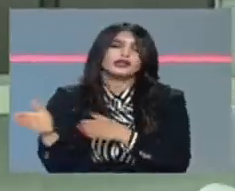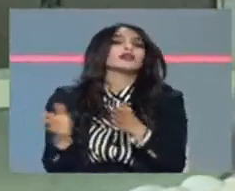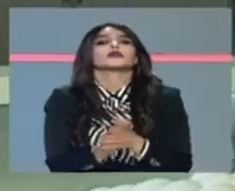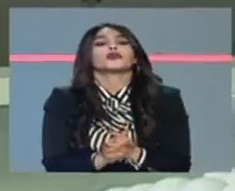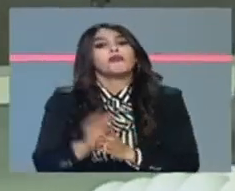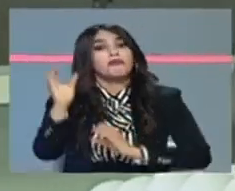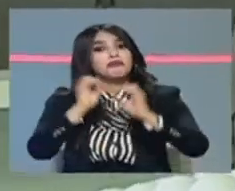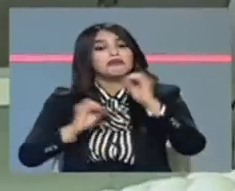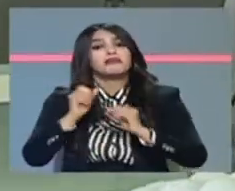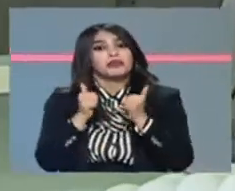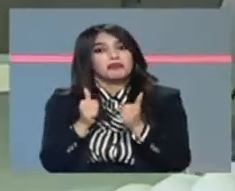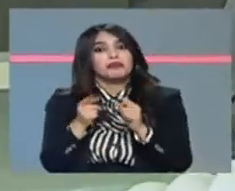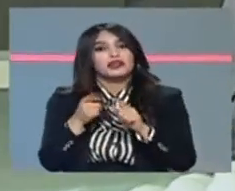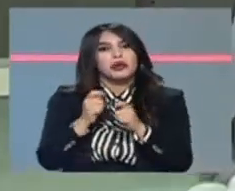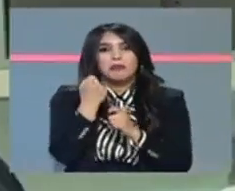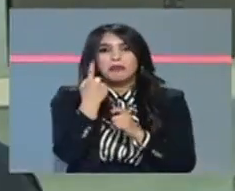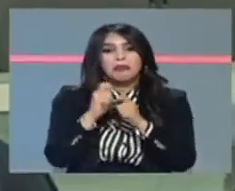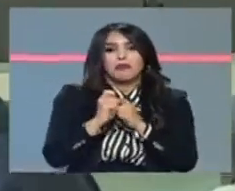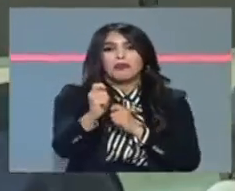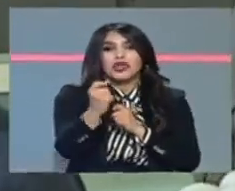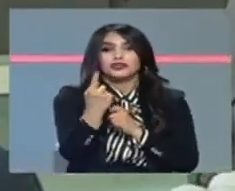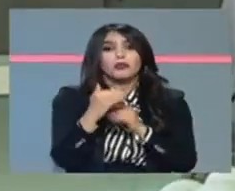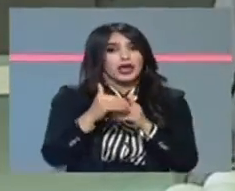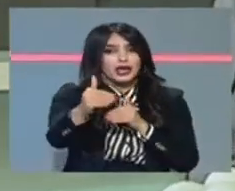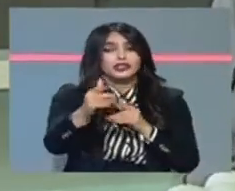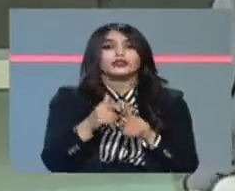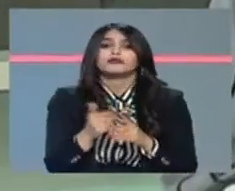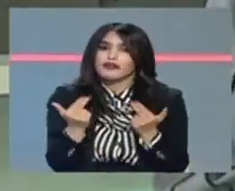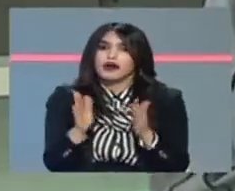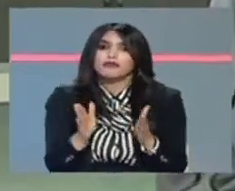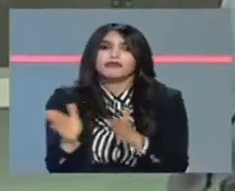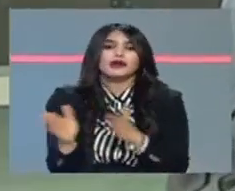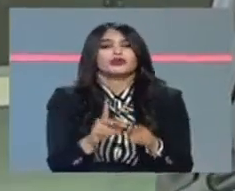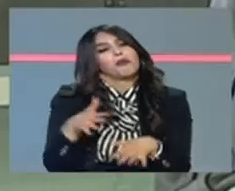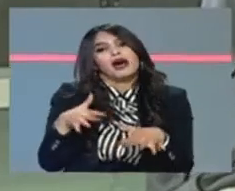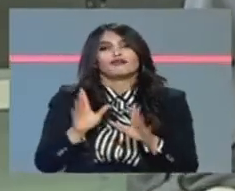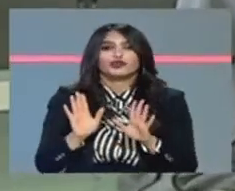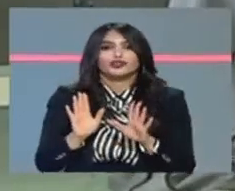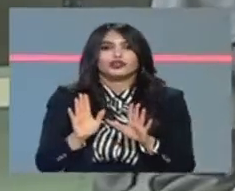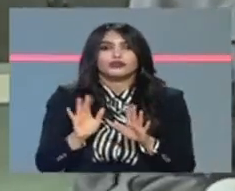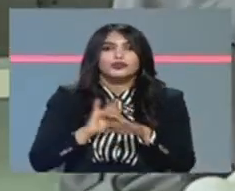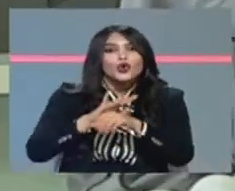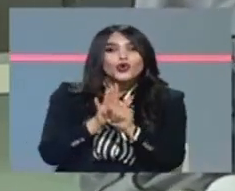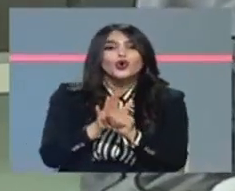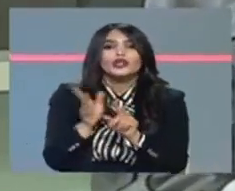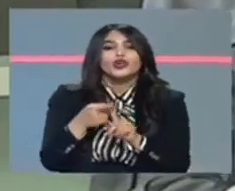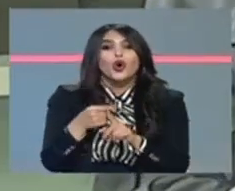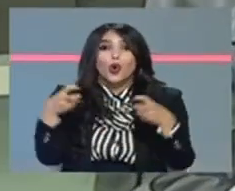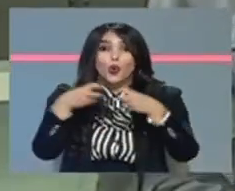النظام به برشا، كل واحد بعيد على صاحبه متر ومتر ونص، به برشا ما نخافوش هكاك، والأسواق